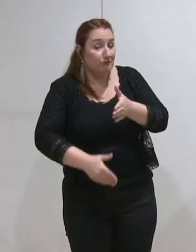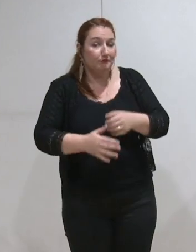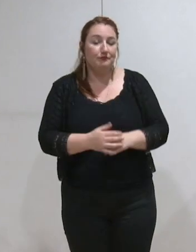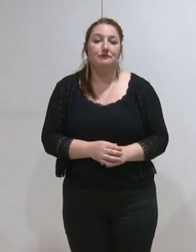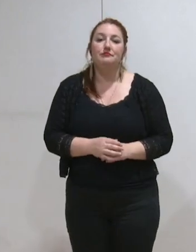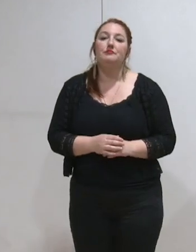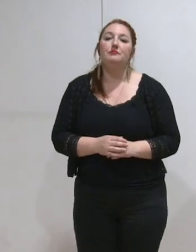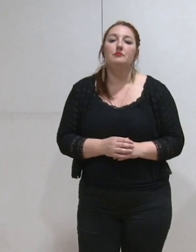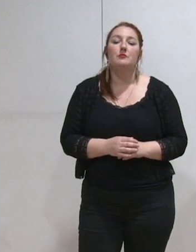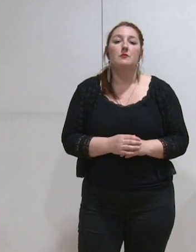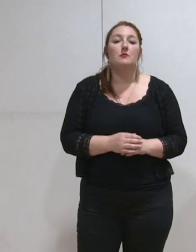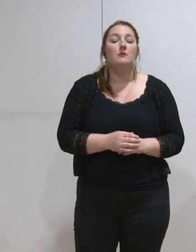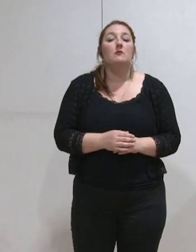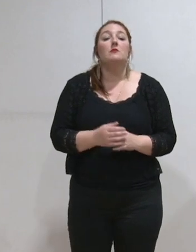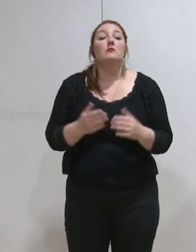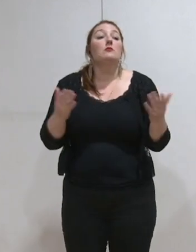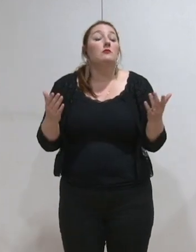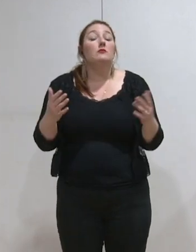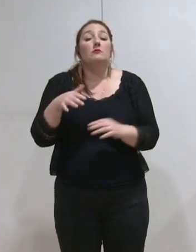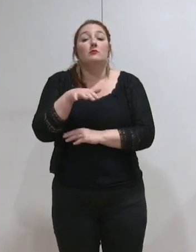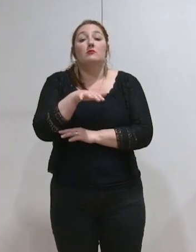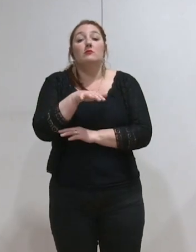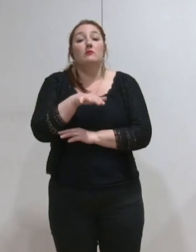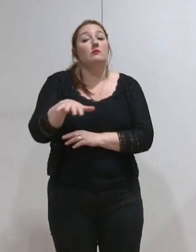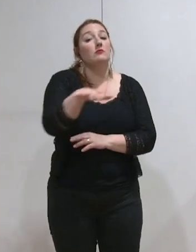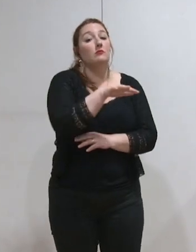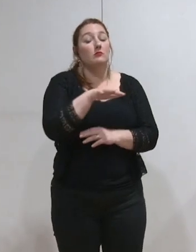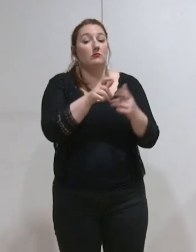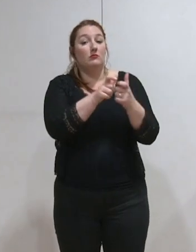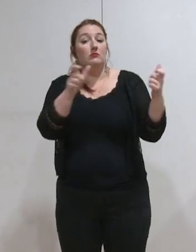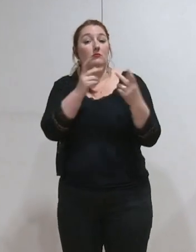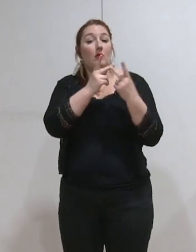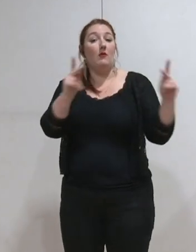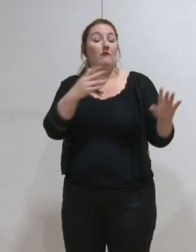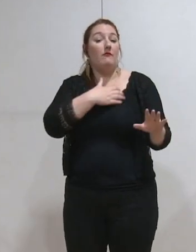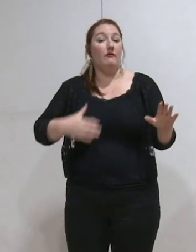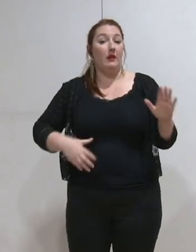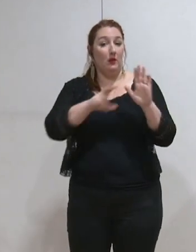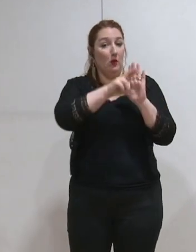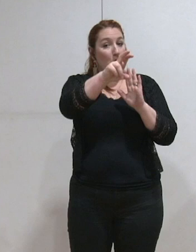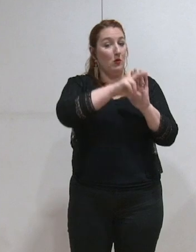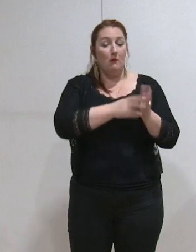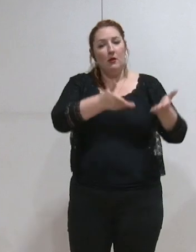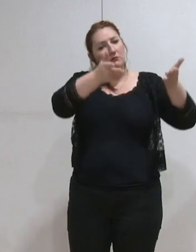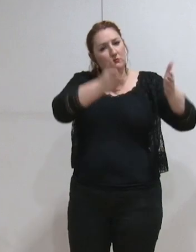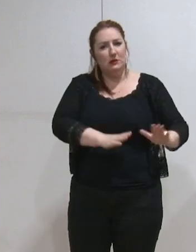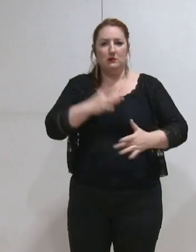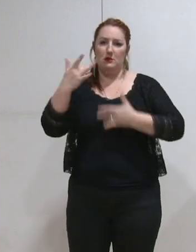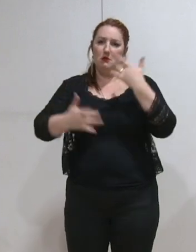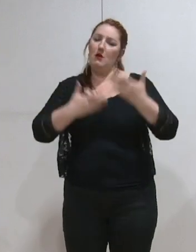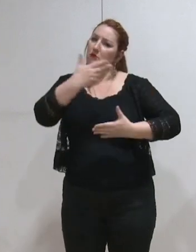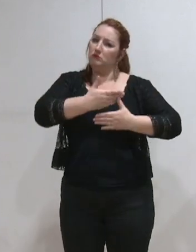la ville confirme officiellement sa volonté de reconstruire le théâtre elle pourra naturellement